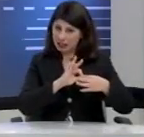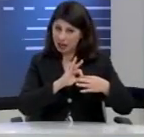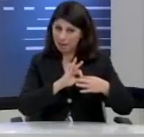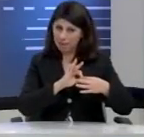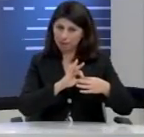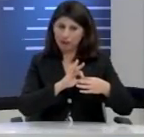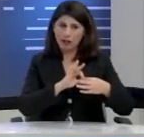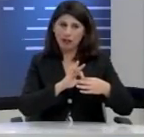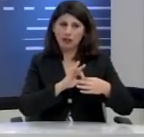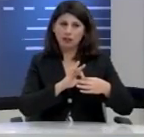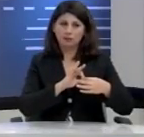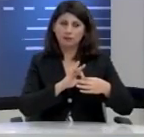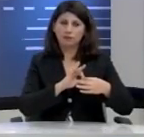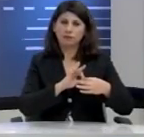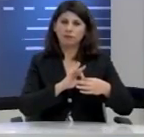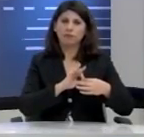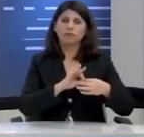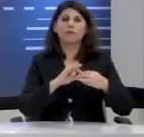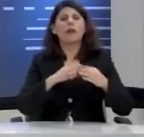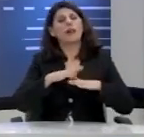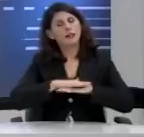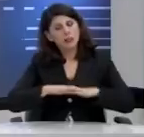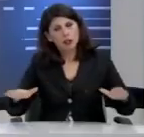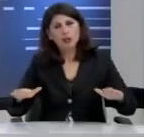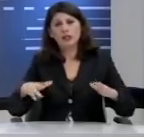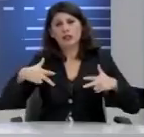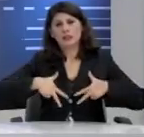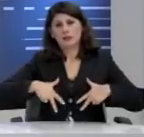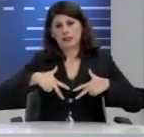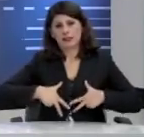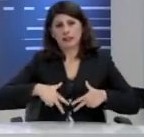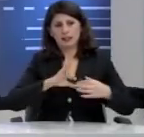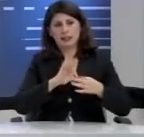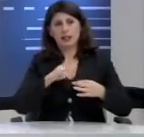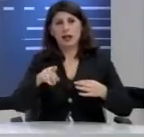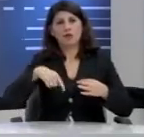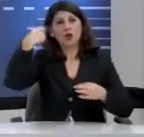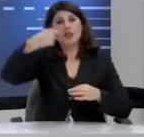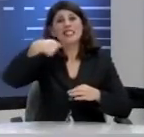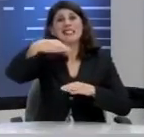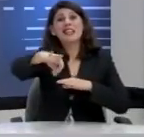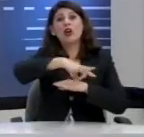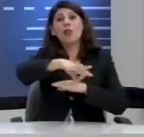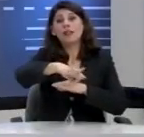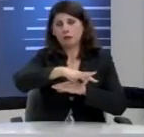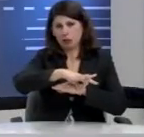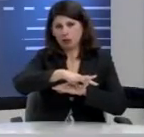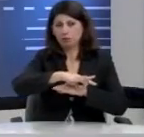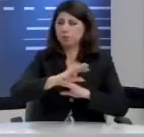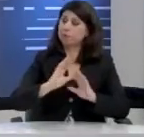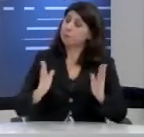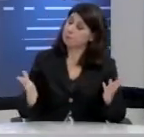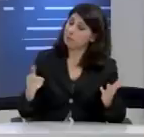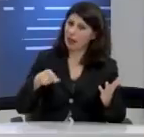κυβέρνηση και η λήξη της κυβερνητικής μας συνεργασίας είναι σκηνοθετημένη.